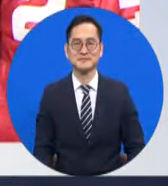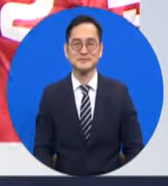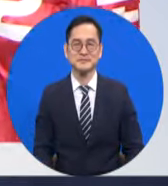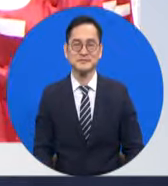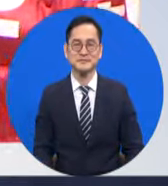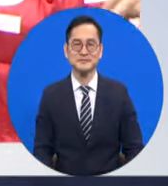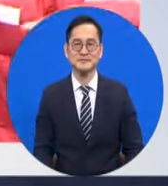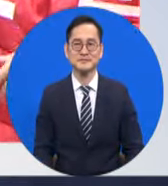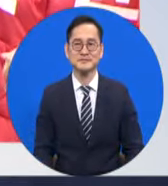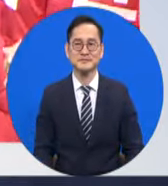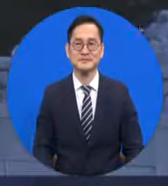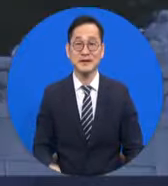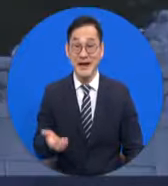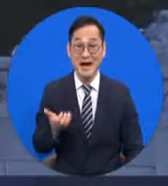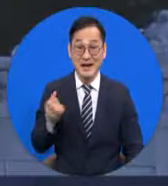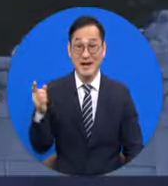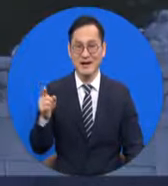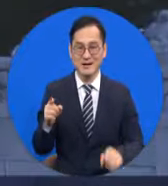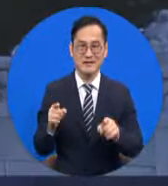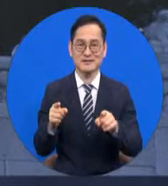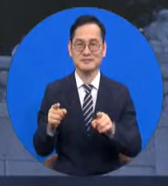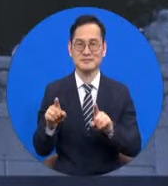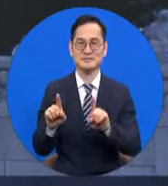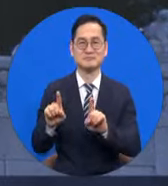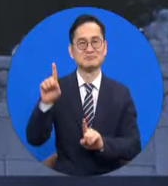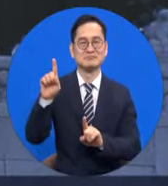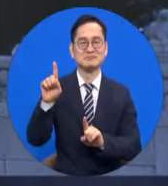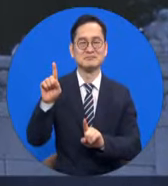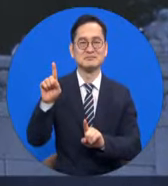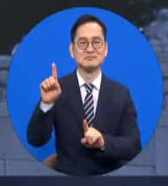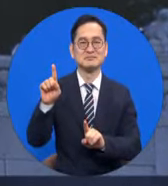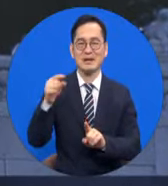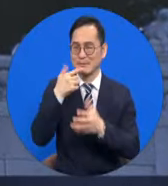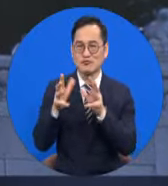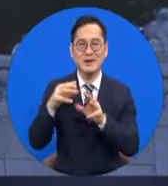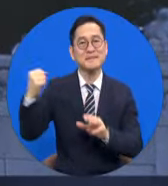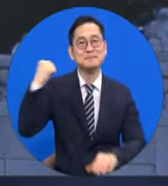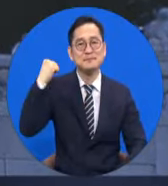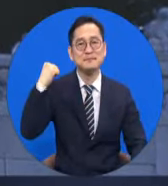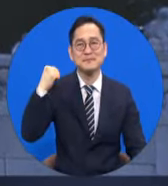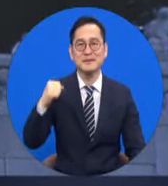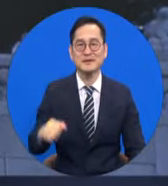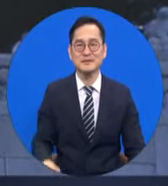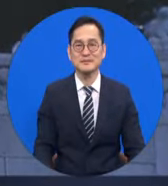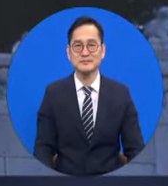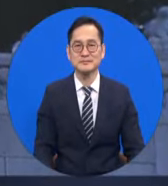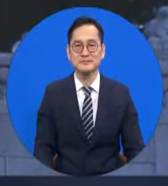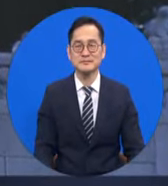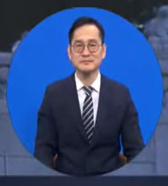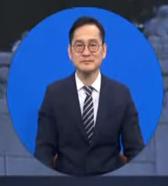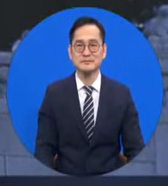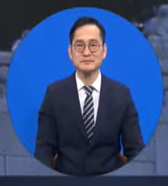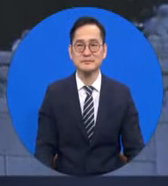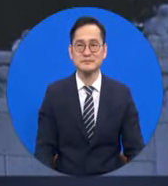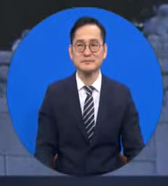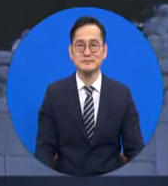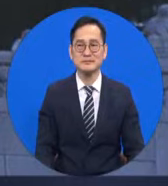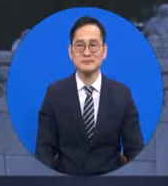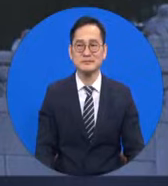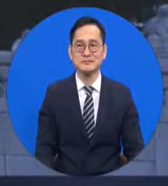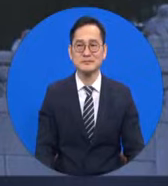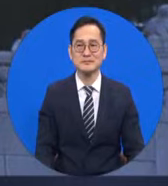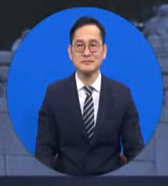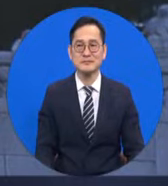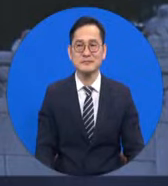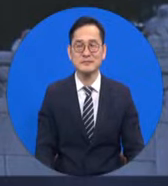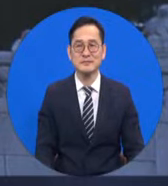보신 여론조사는 오차 범위 밖의 수치고요. 6일 전 여론조사 공표 금지 기간 전에 실시된 여론조사